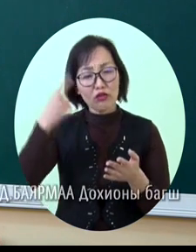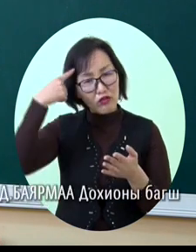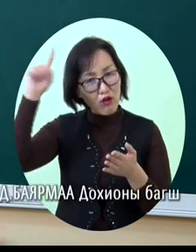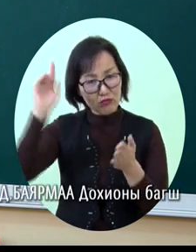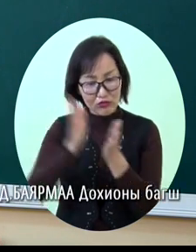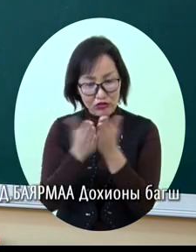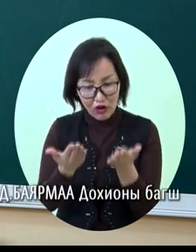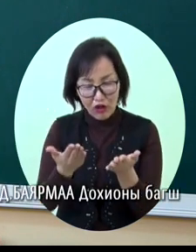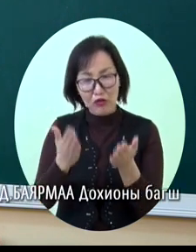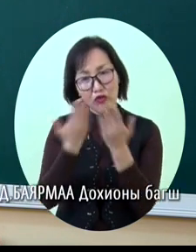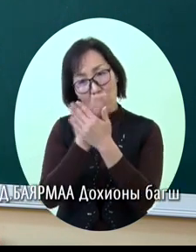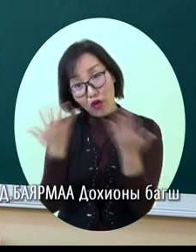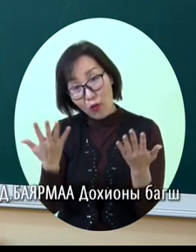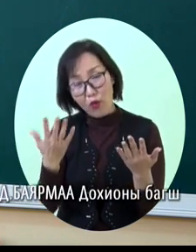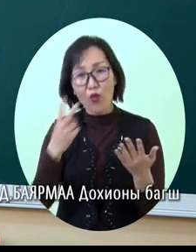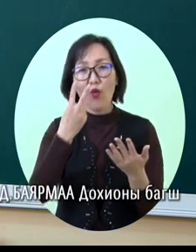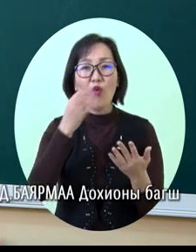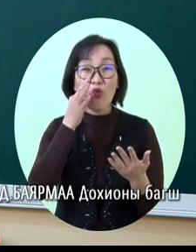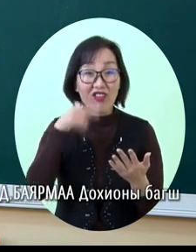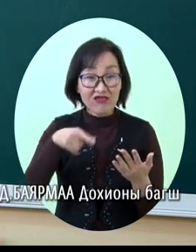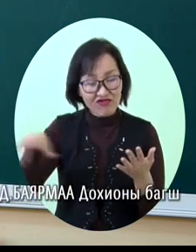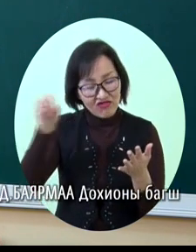кино, үлгэрээс бид нар уншсан байдаг.